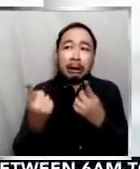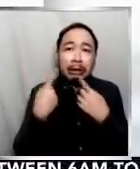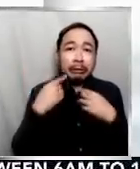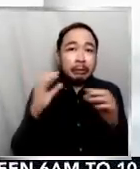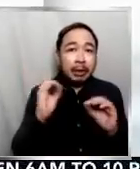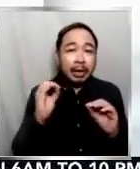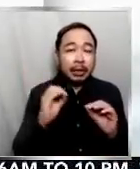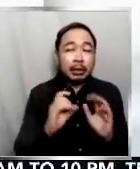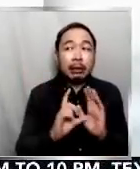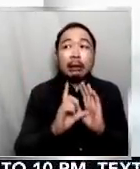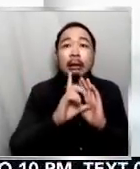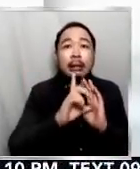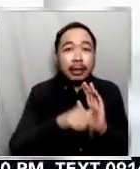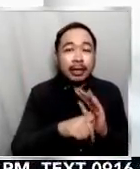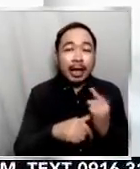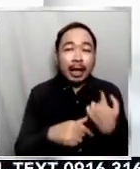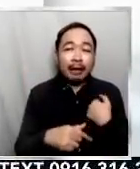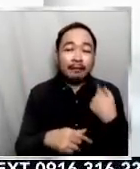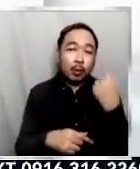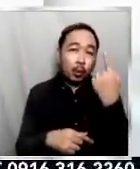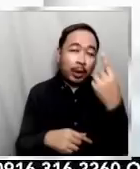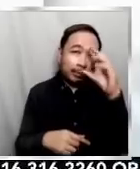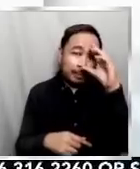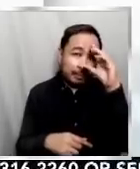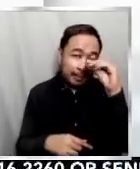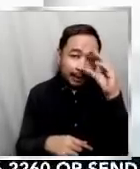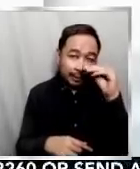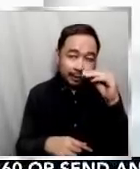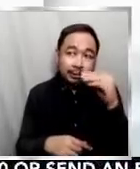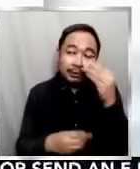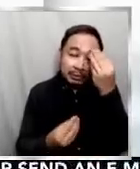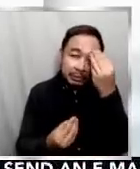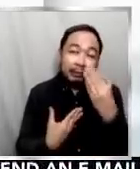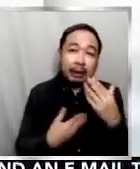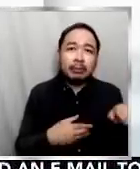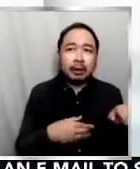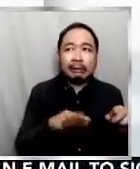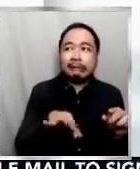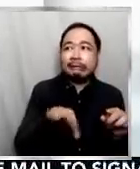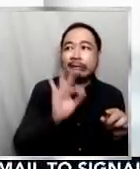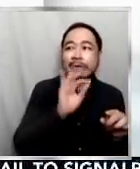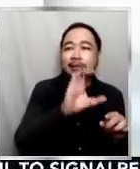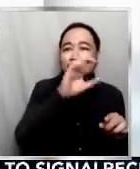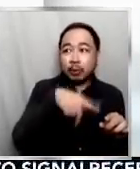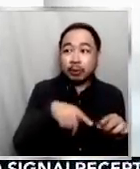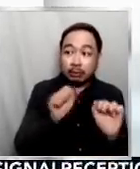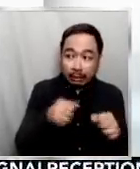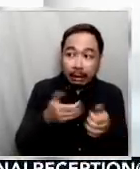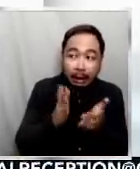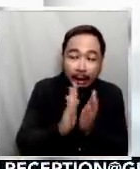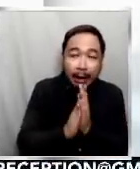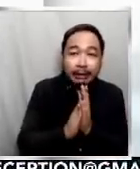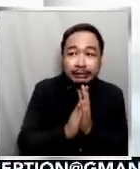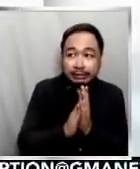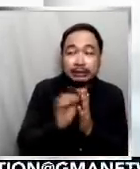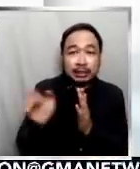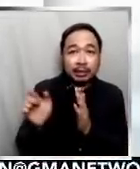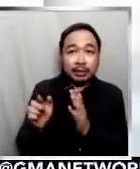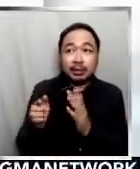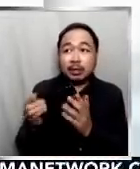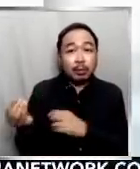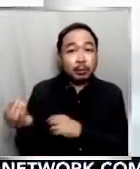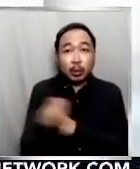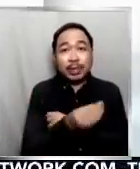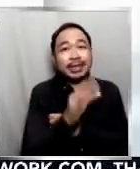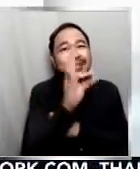naman tumawag at nagsabing siya ang nakakuha ng smartphone ni Kathleen. Humingi raw ito ng pabuya. 7,000 pesos ang alok ni Kathleen na ibibigay na